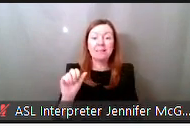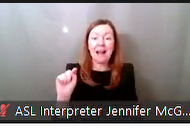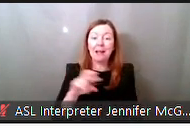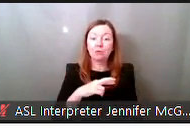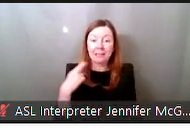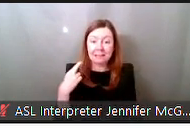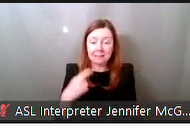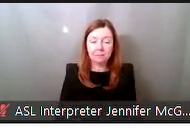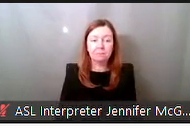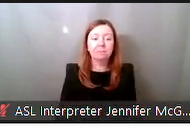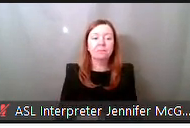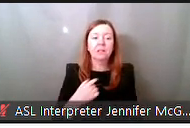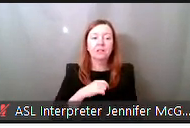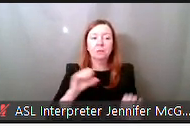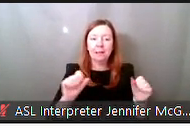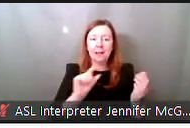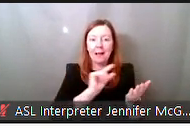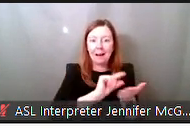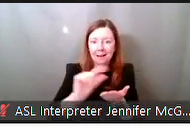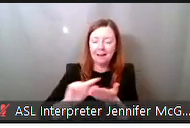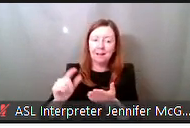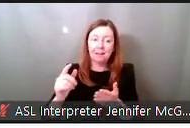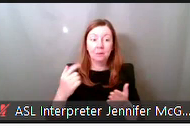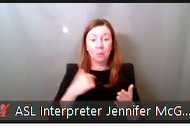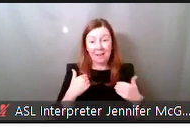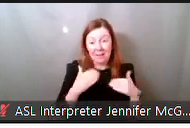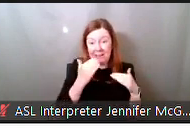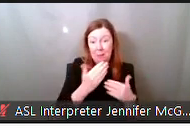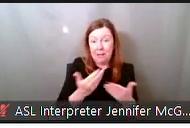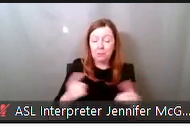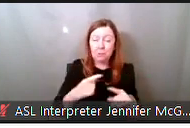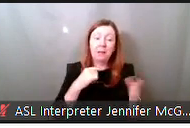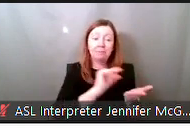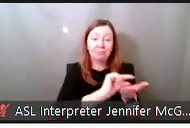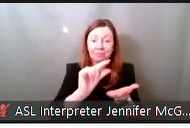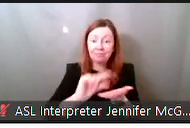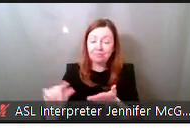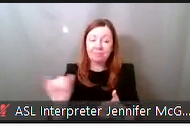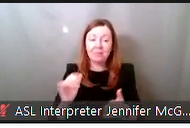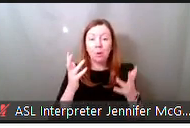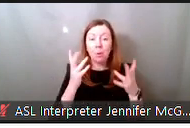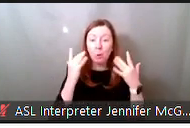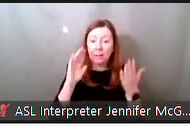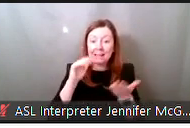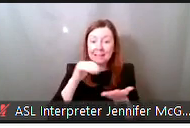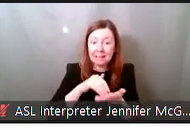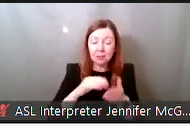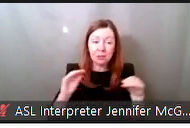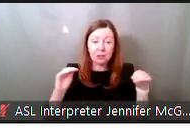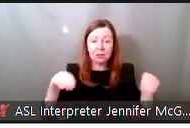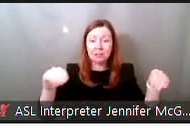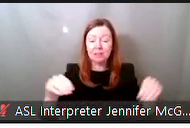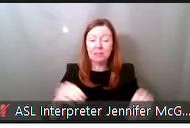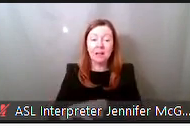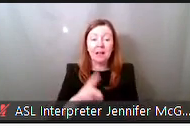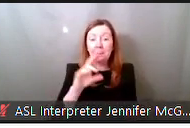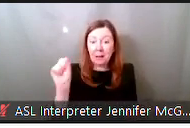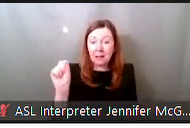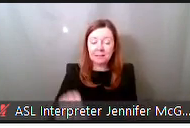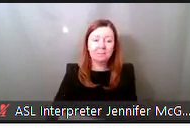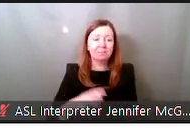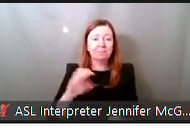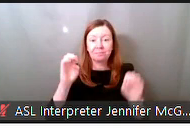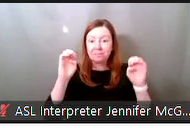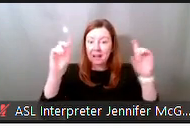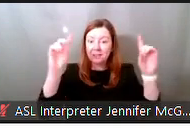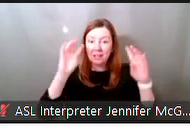看看是哪在社区，这是哪座城市，哪个邻居呢？是最比较容易受热影